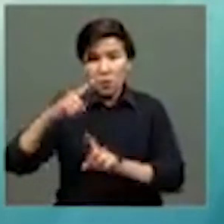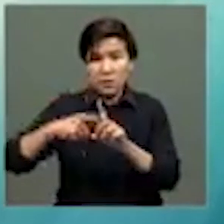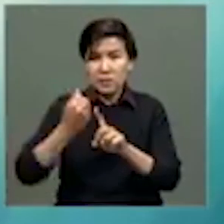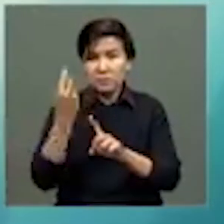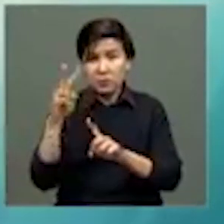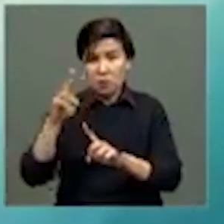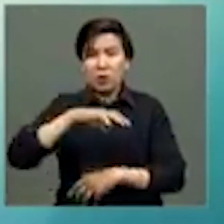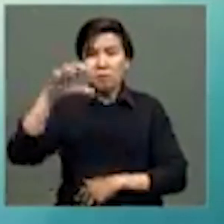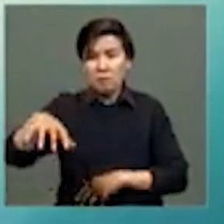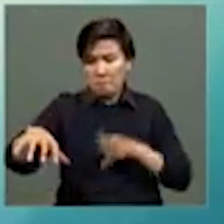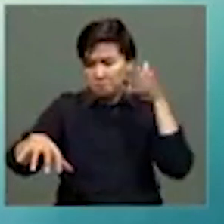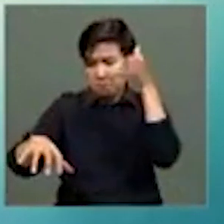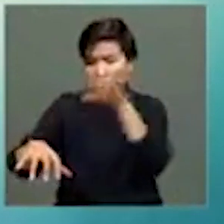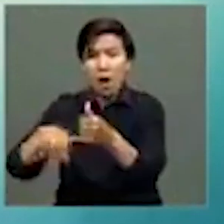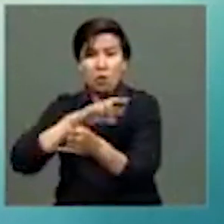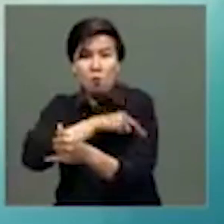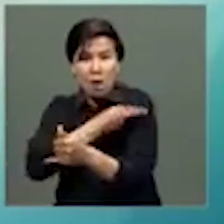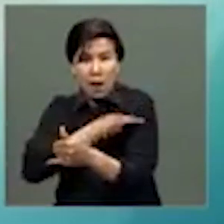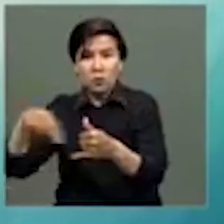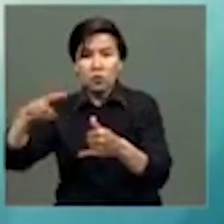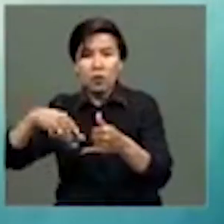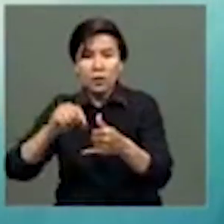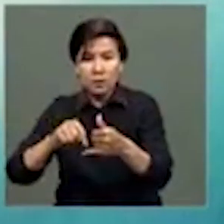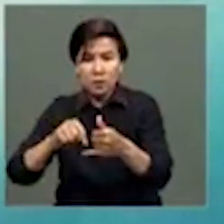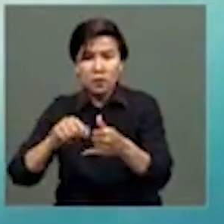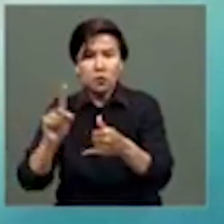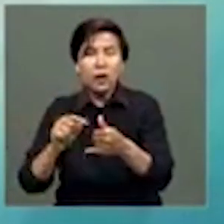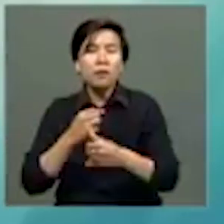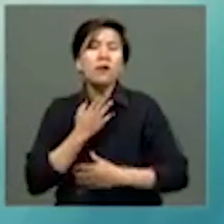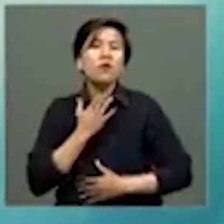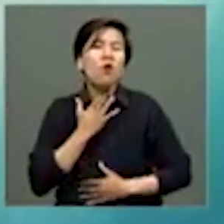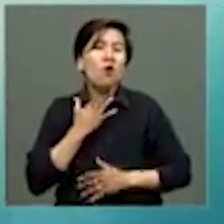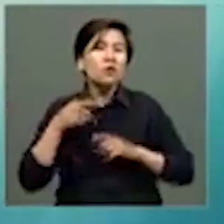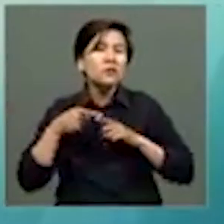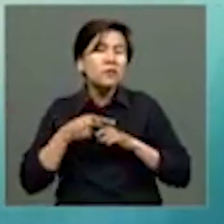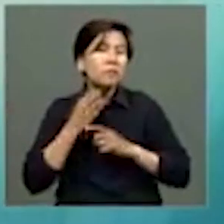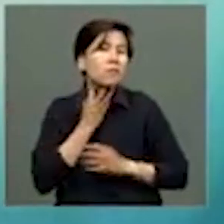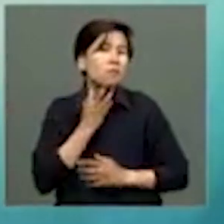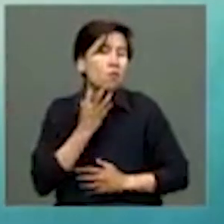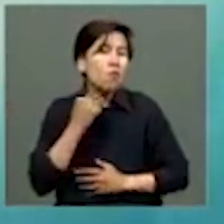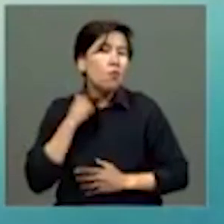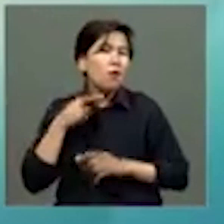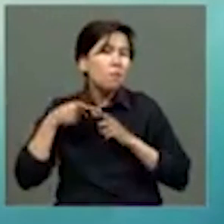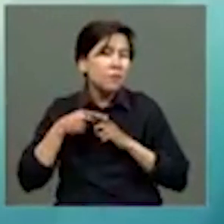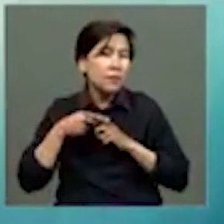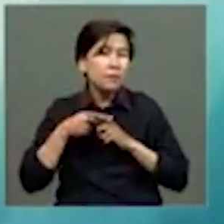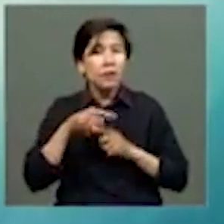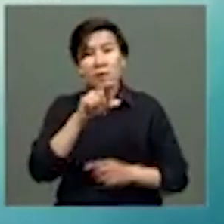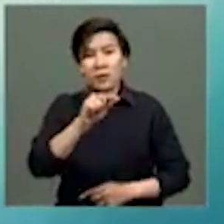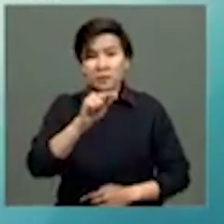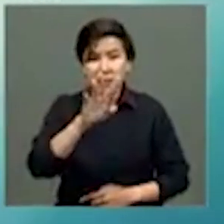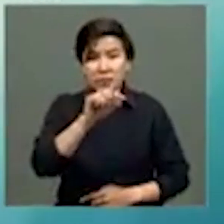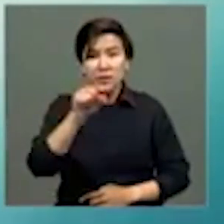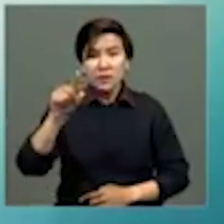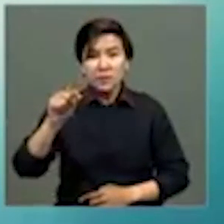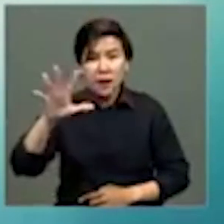ม่สอดแล้วก็ผลการวินิจฉัยตอนนั้นก็เป็นเรื่องของคออักเสบนะคะหรือว่าทอนซิลไลติส24-25ธันวาคม